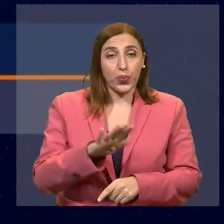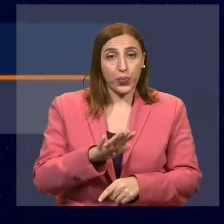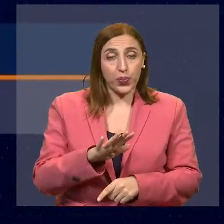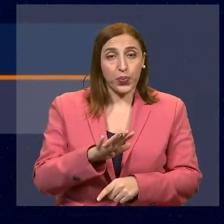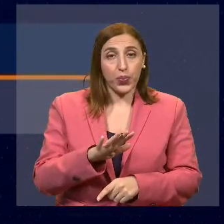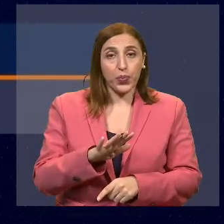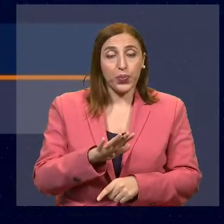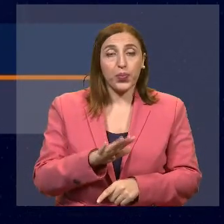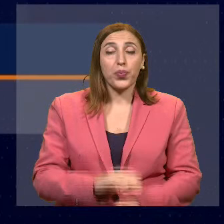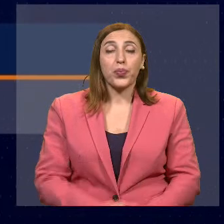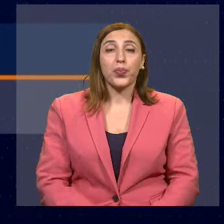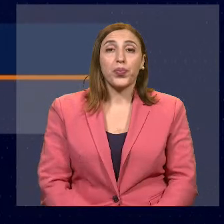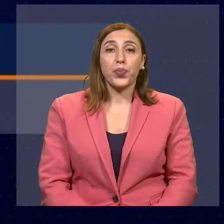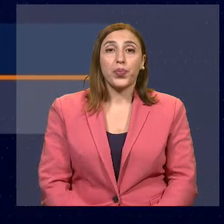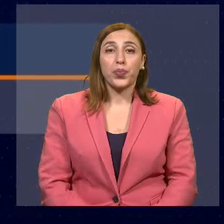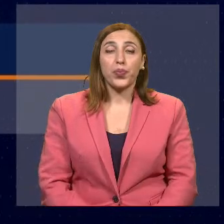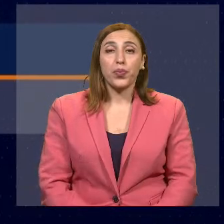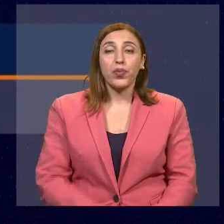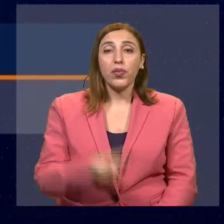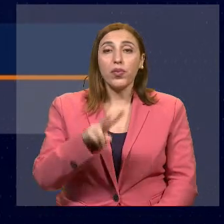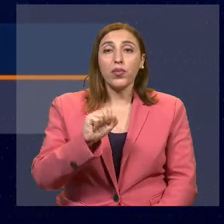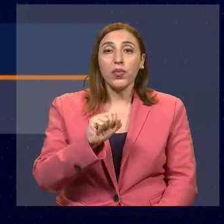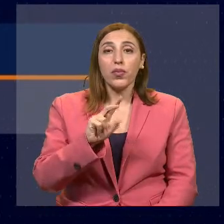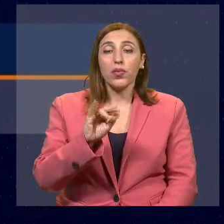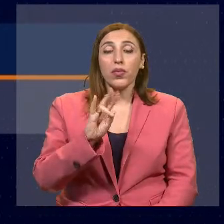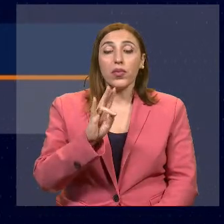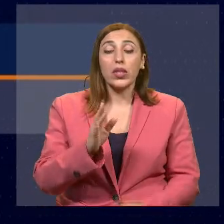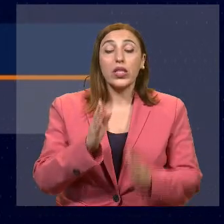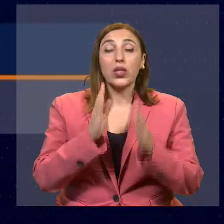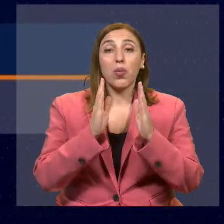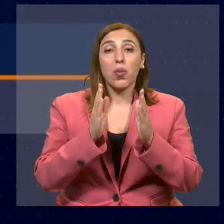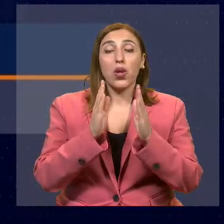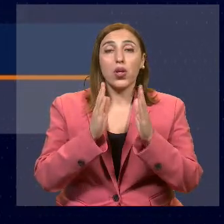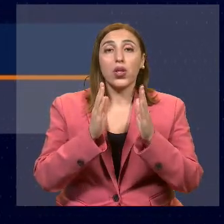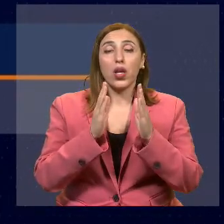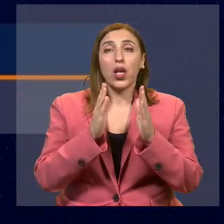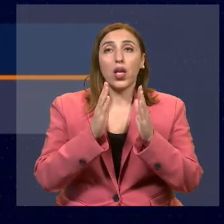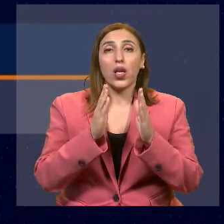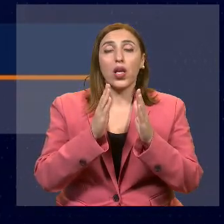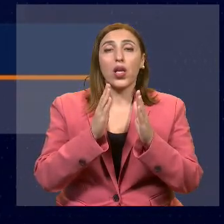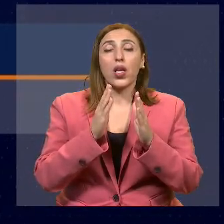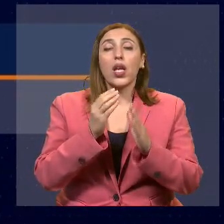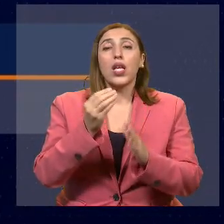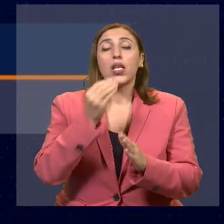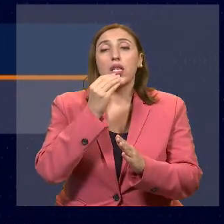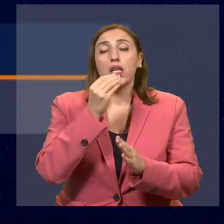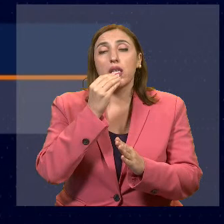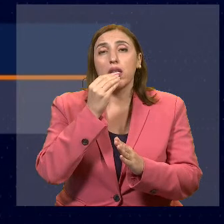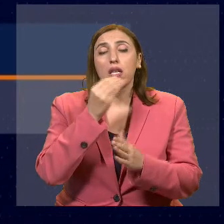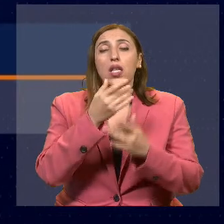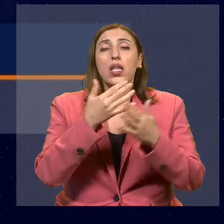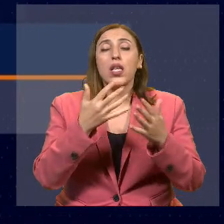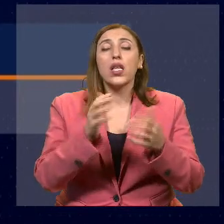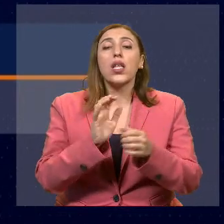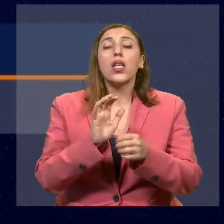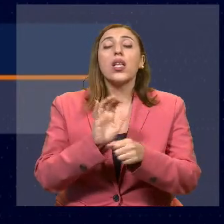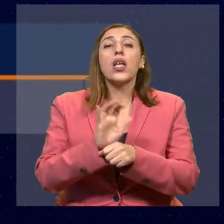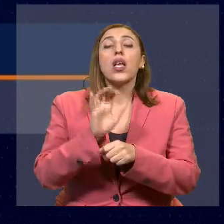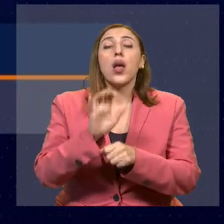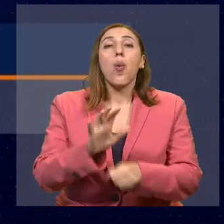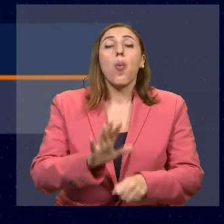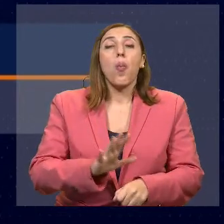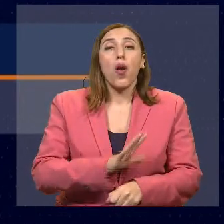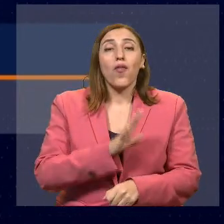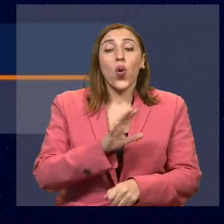Հանրապետություն։ Վերջի անգամ Լաչինի միջանցքով ՍՆԴ-ի պարագաների տեղափոխումը եղել